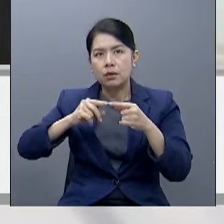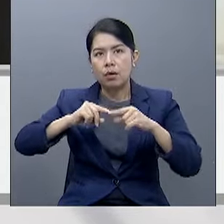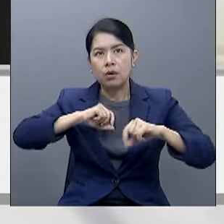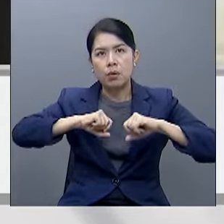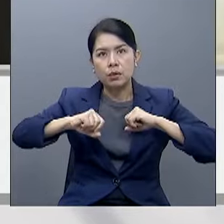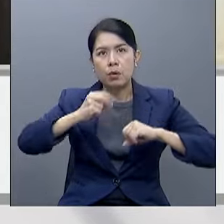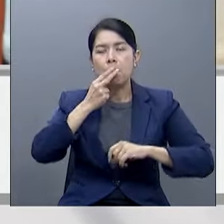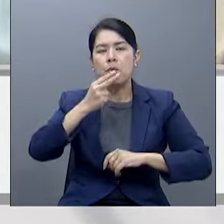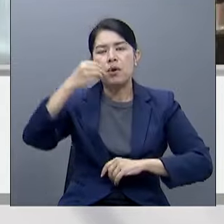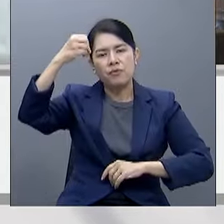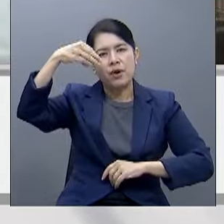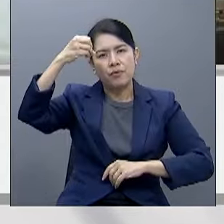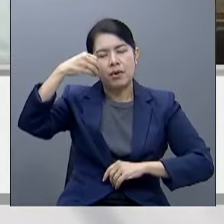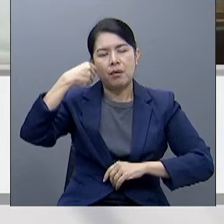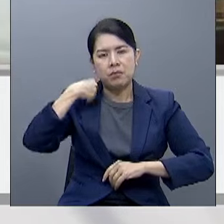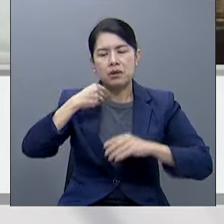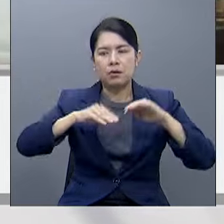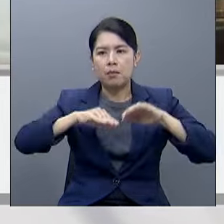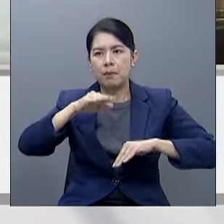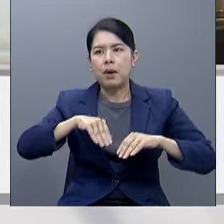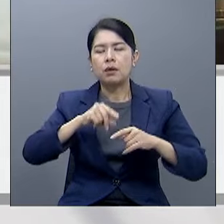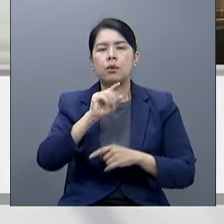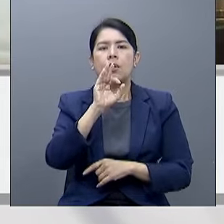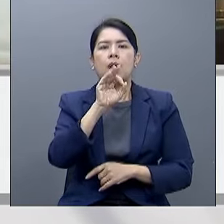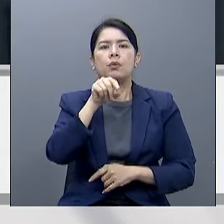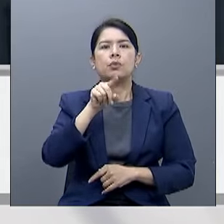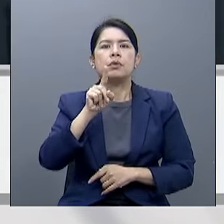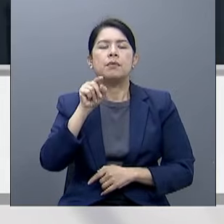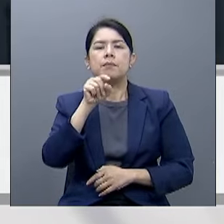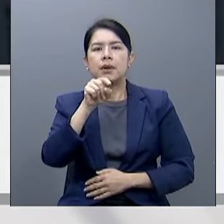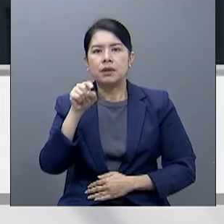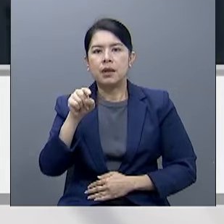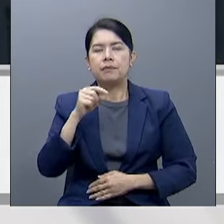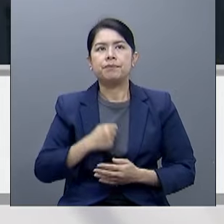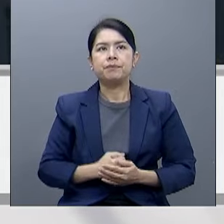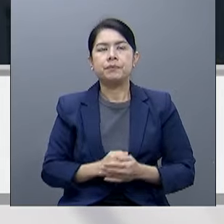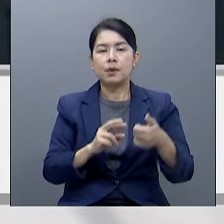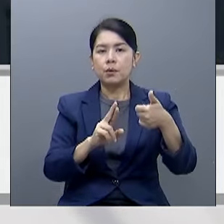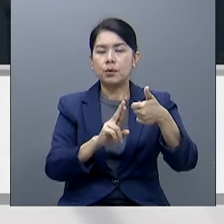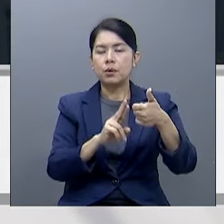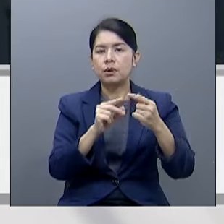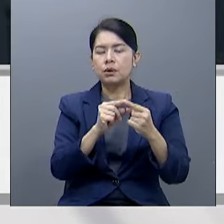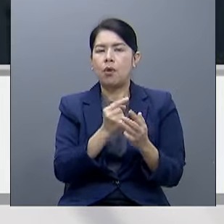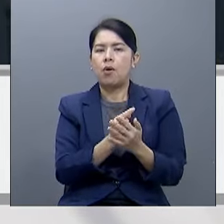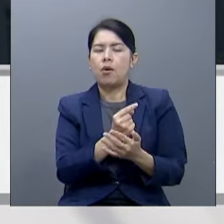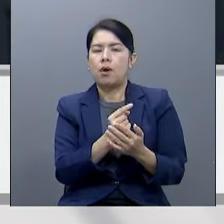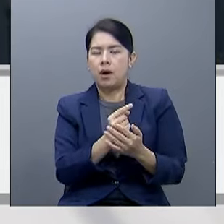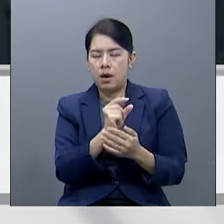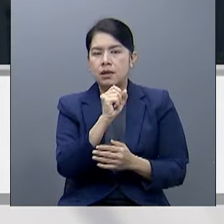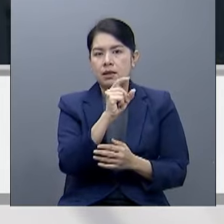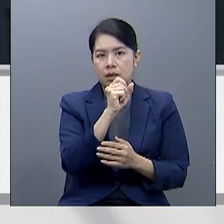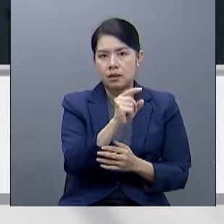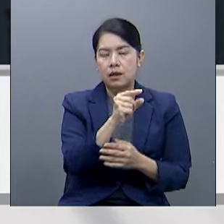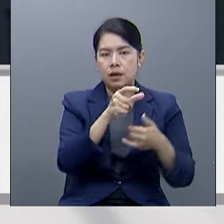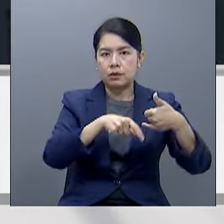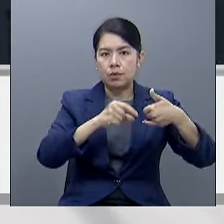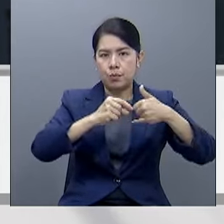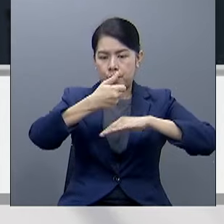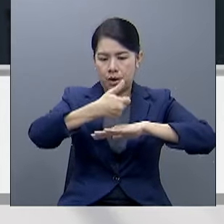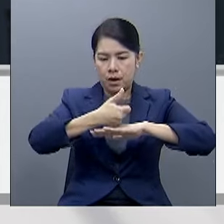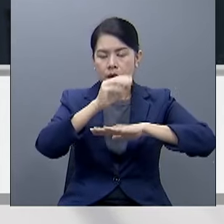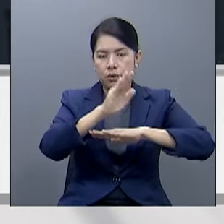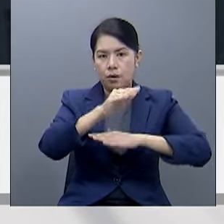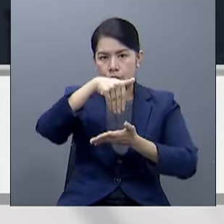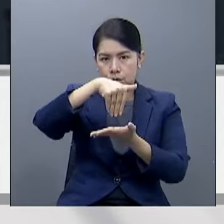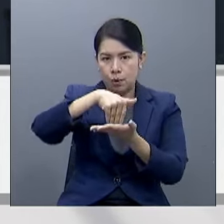91%ซึ่งในช่วงก่อนวันเด็กที่ผ่านมาค่ะผู้ช่วยศาสตราจารย์นายแพทย์วิทยเกษมทรัพย์ผู้อำนวยการศูนย์วิจัยและ